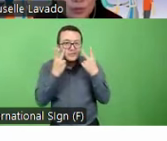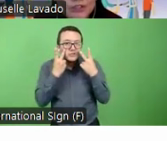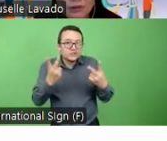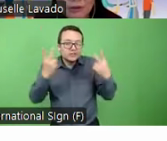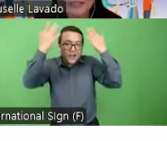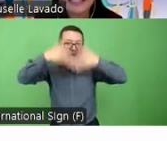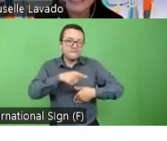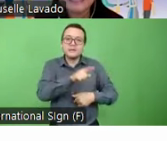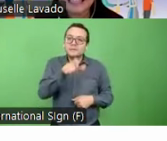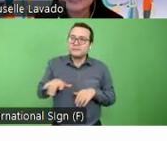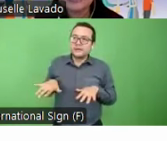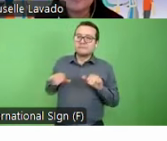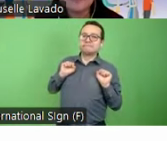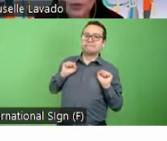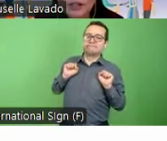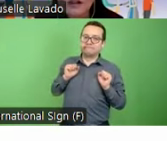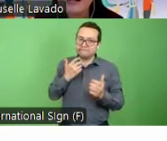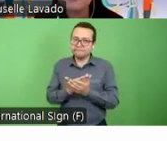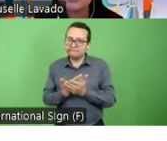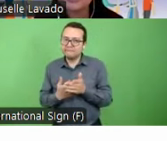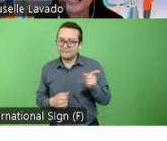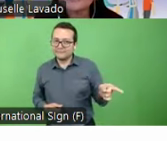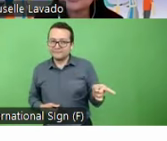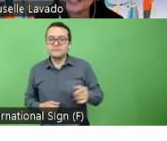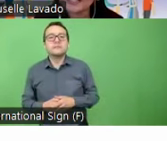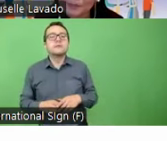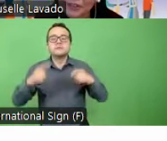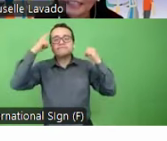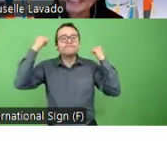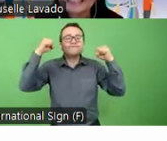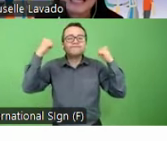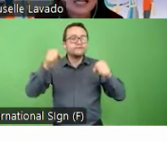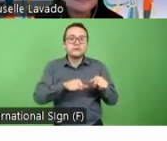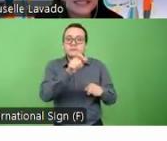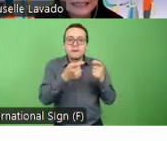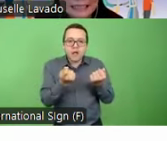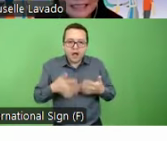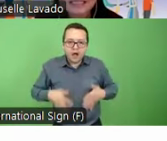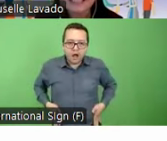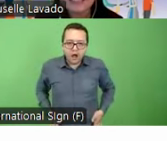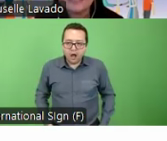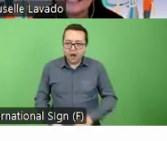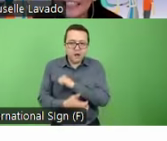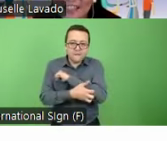populations vulnérables. Ce qui est plus troublant, c'est que les pauvres sont plus susceptibles